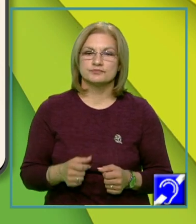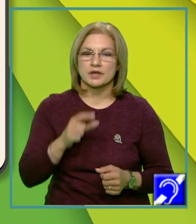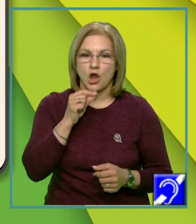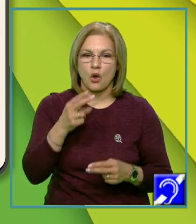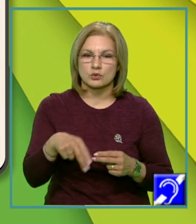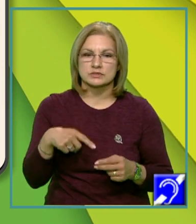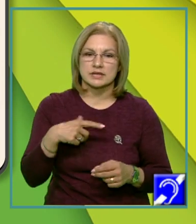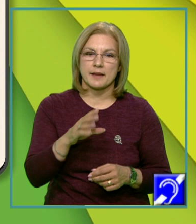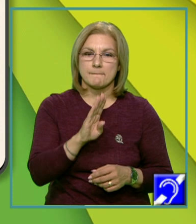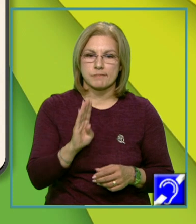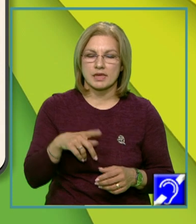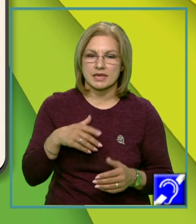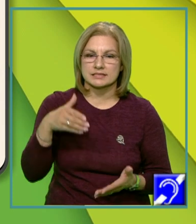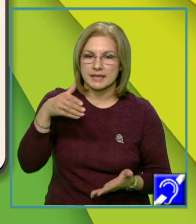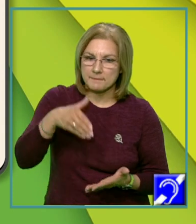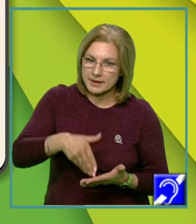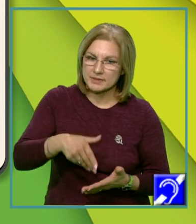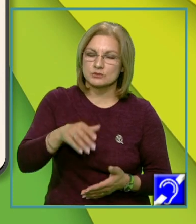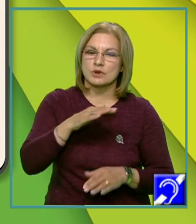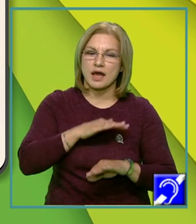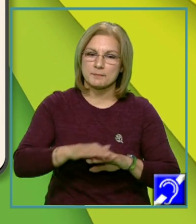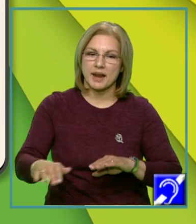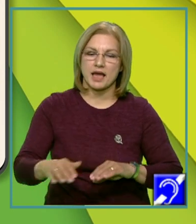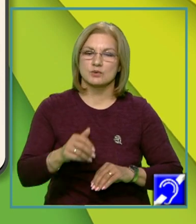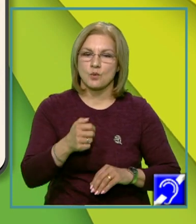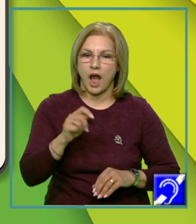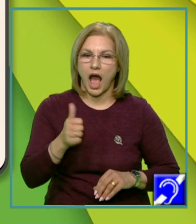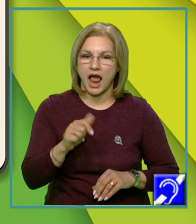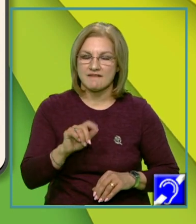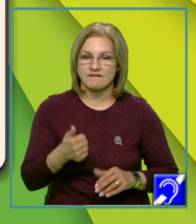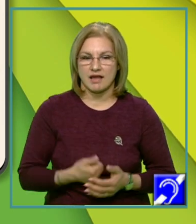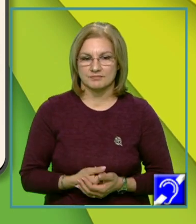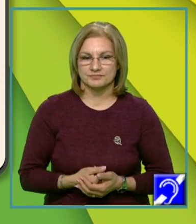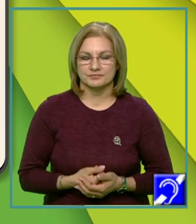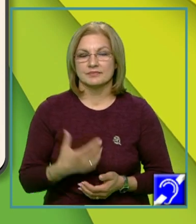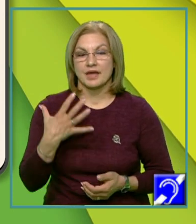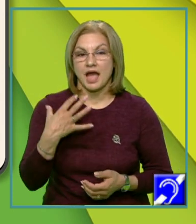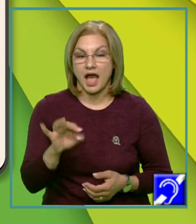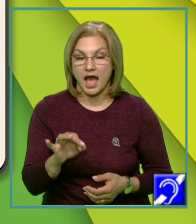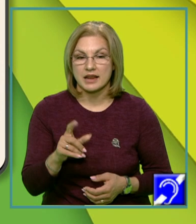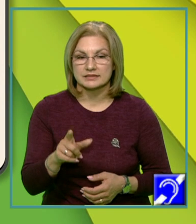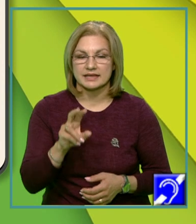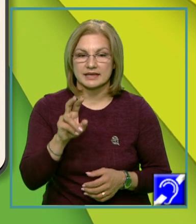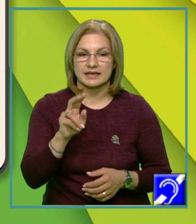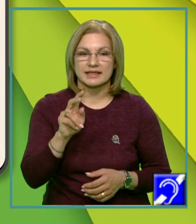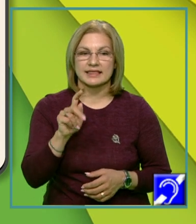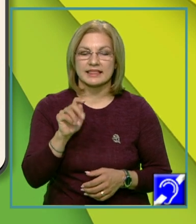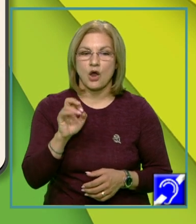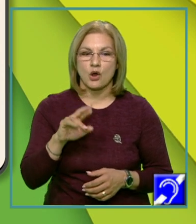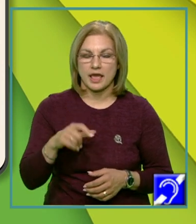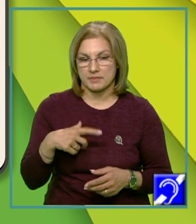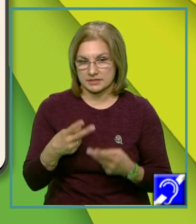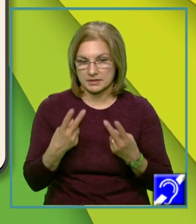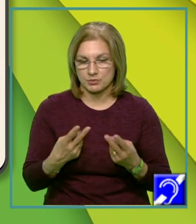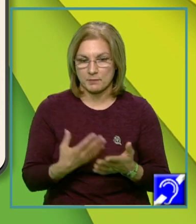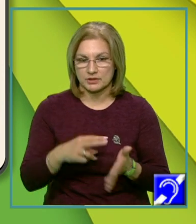b perpendicular pe alphas această teoremă destul de importantă care ne ajuta în rezolvarea